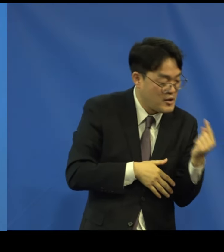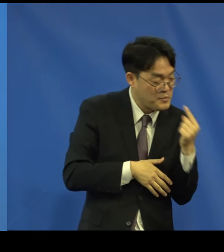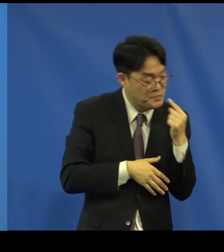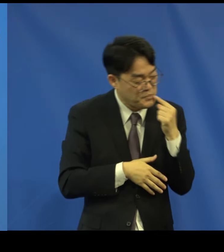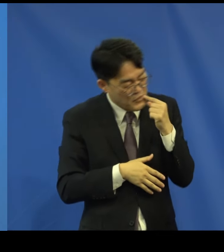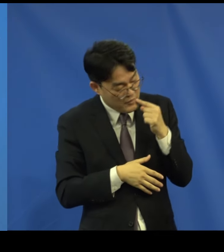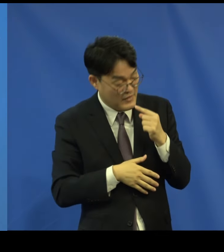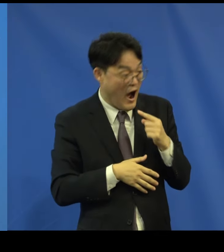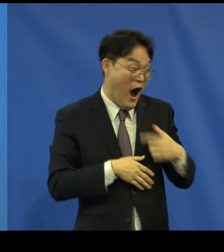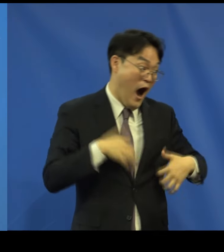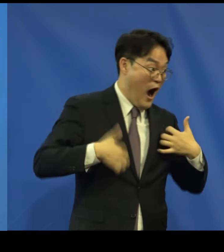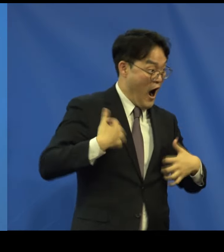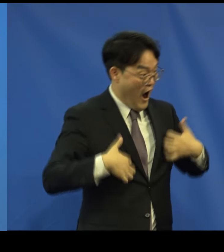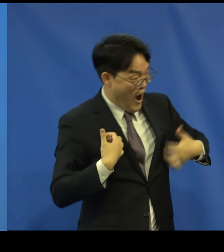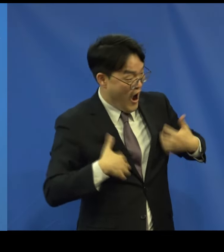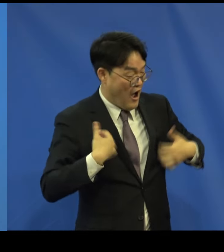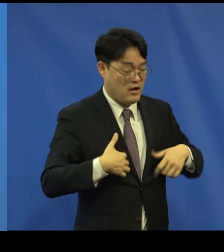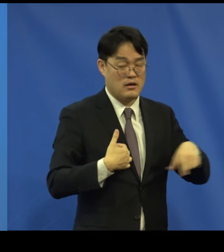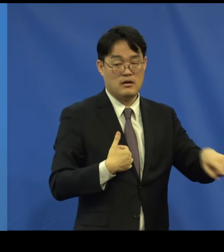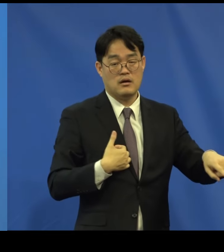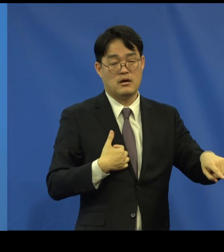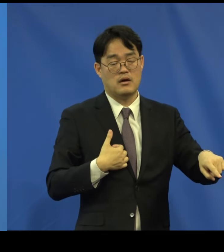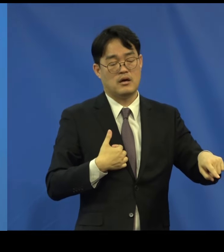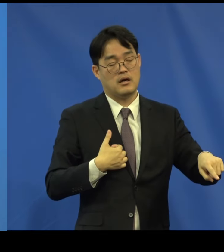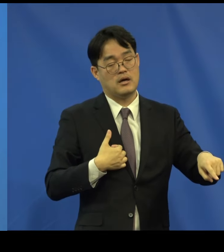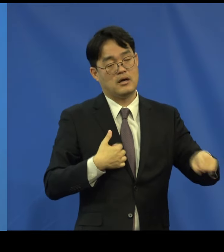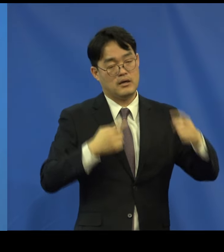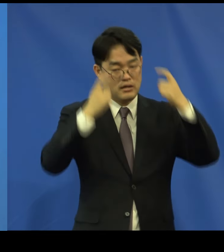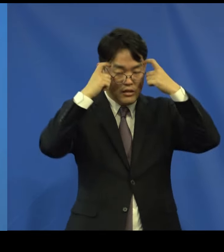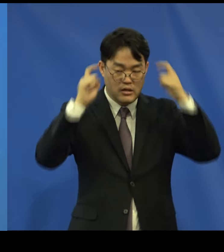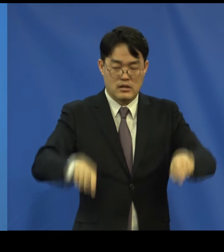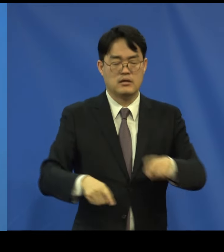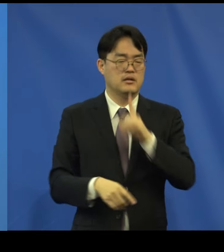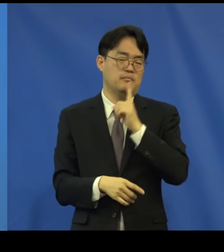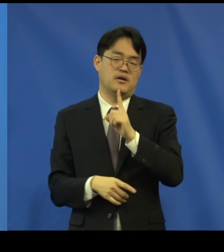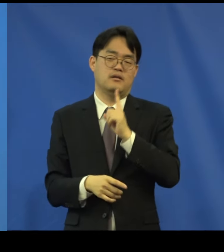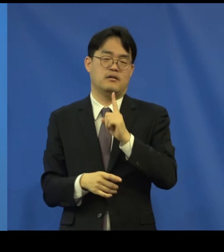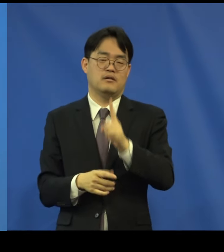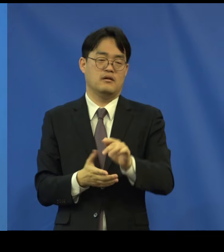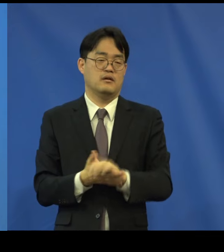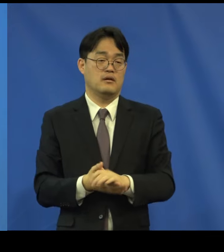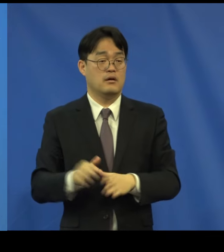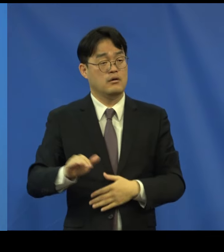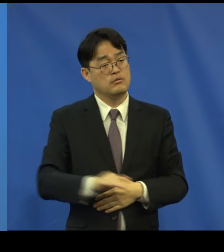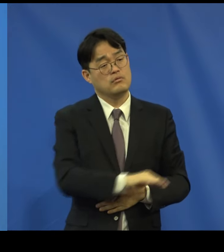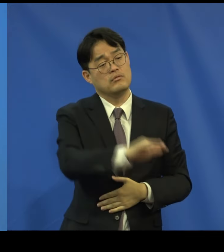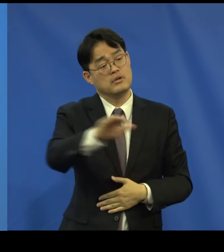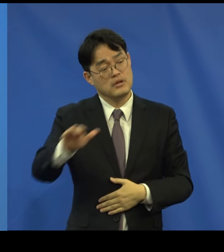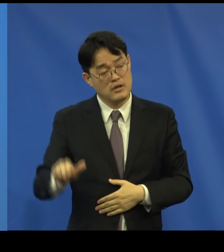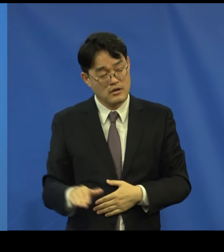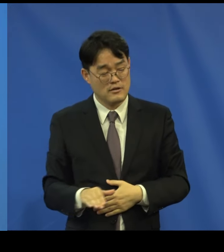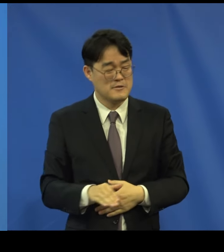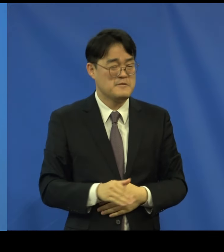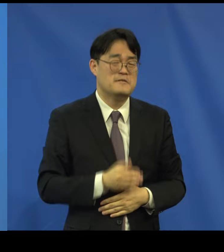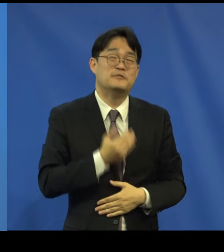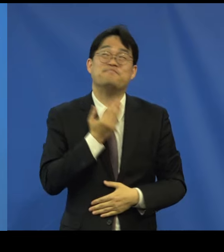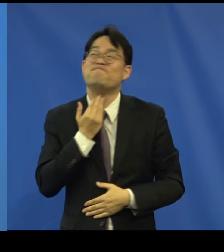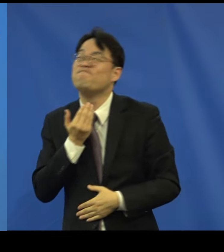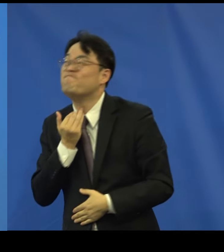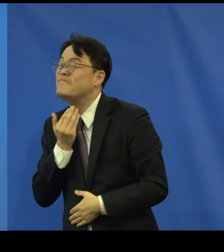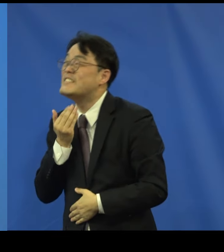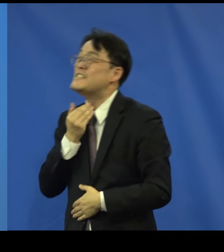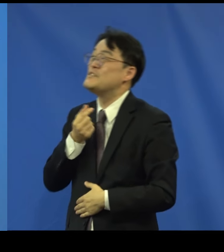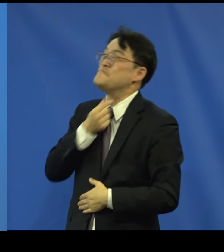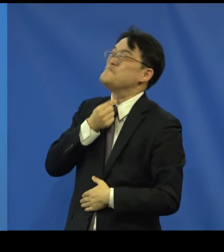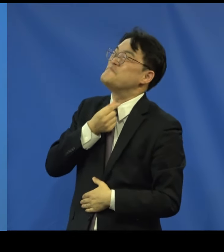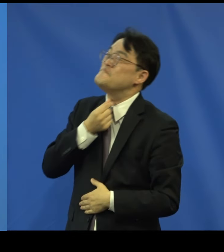쉽게 만족해 버린다는 거예요. 그런데 여러분, 오늘 우리가 이 세상에 어떤 것도 우리에게 갈망에 만족을 주지 못하는 거예요.